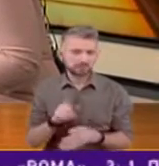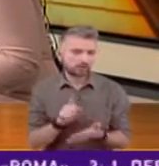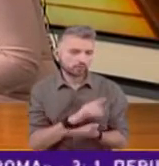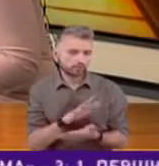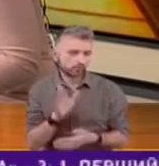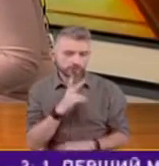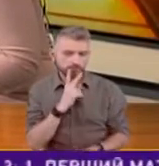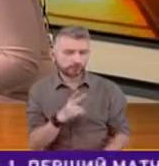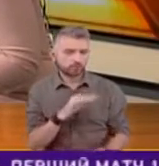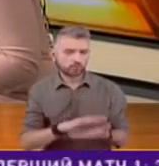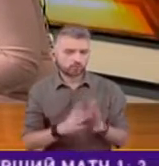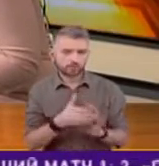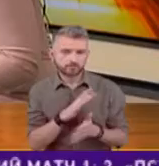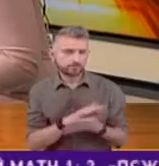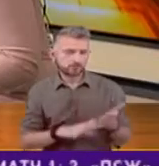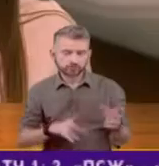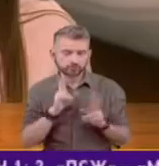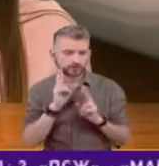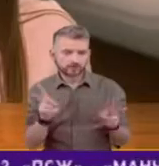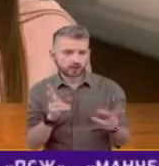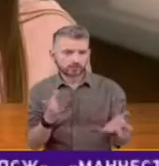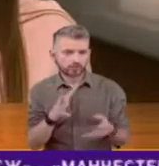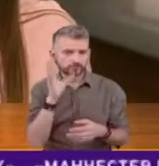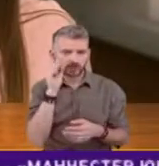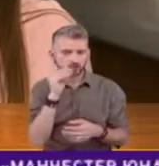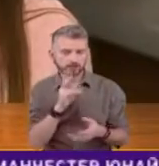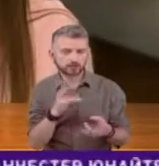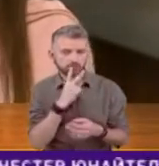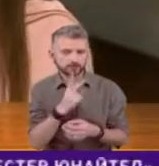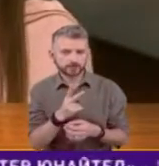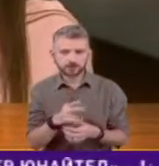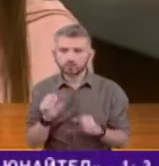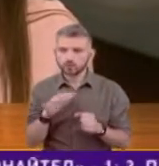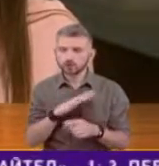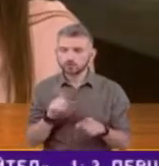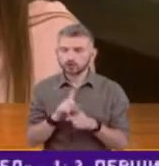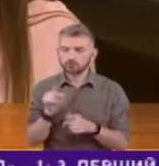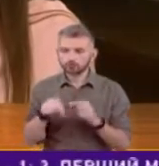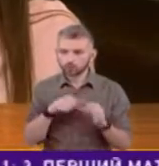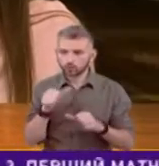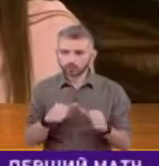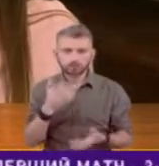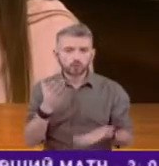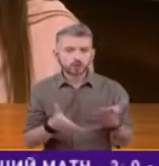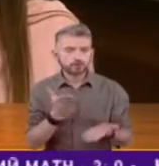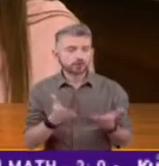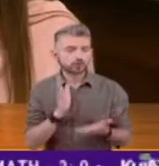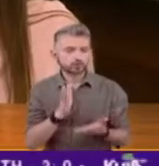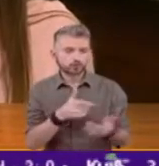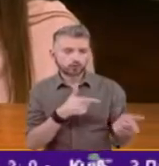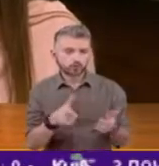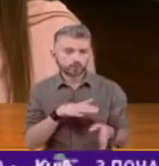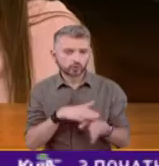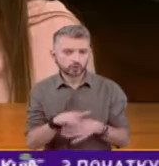будемо дивитися по умовам. Я перепрошую, не знаю дати. Треба подивитися по датам. Тобто може бути таке, що цього року? Можливо, якщо будуть готові